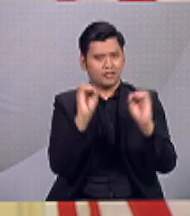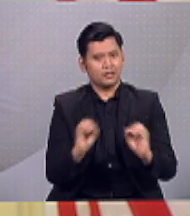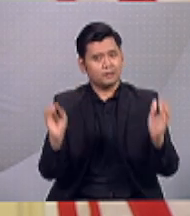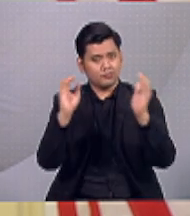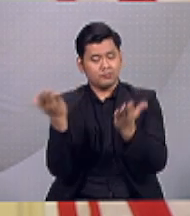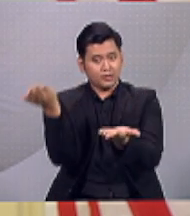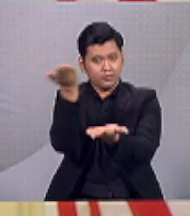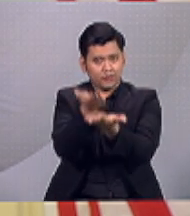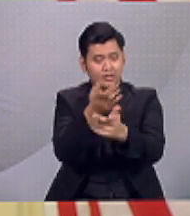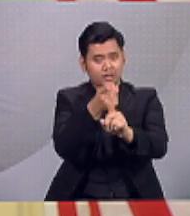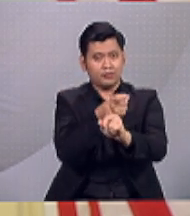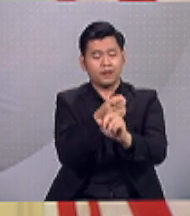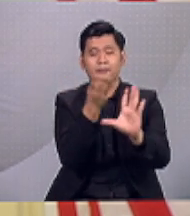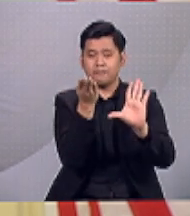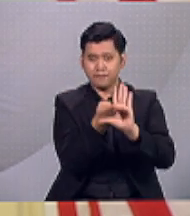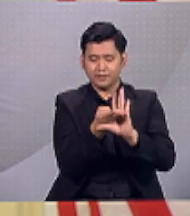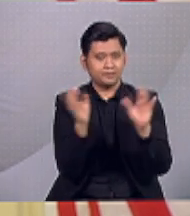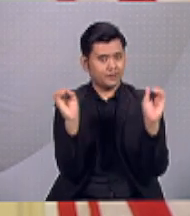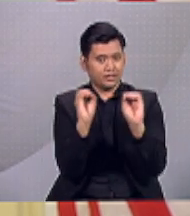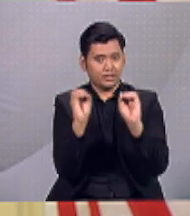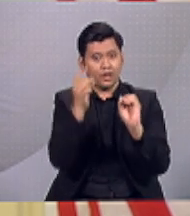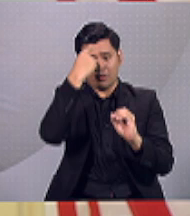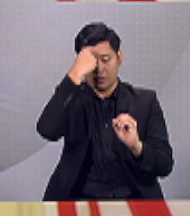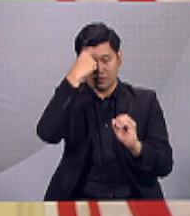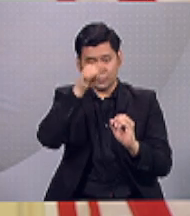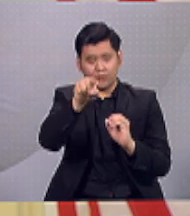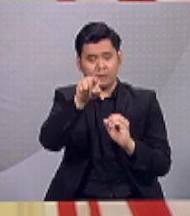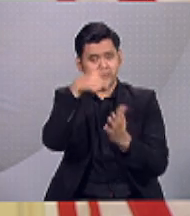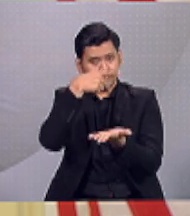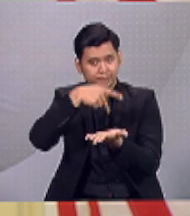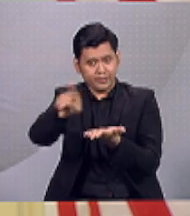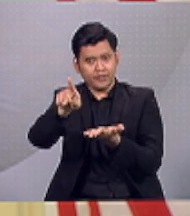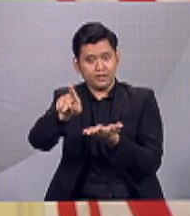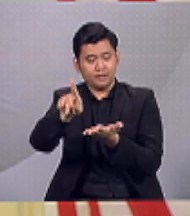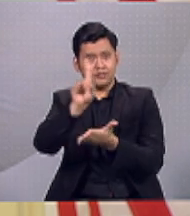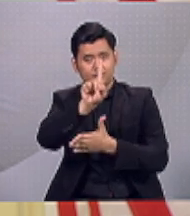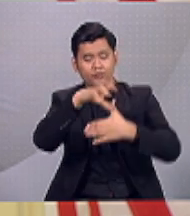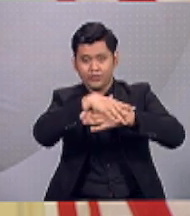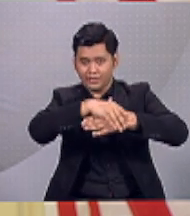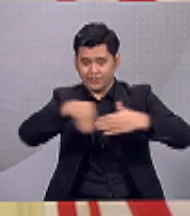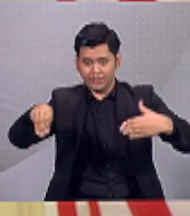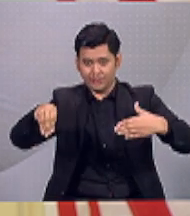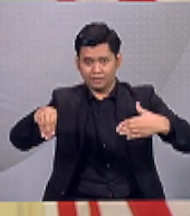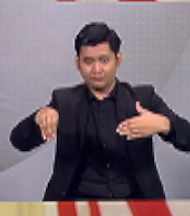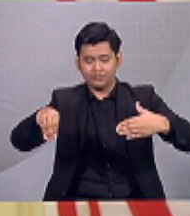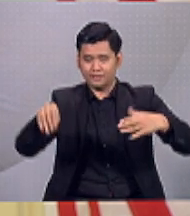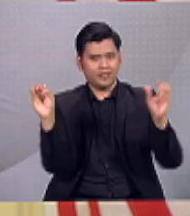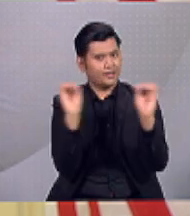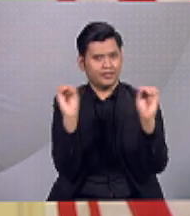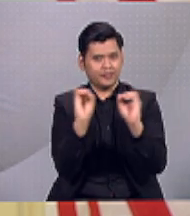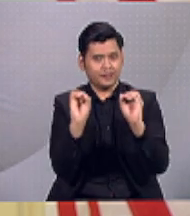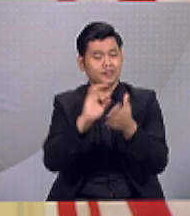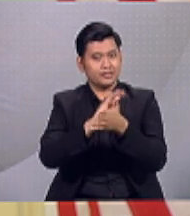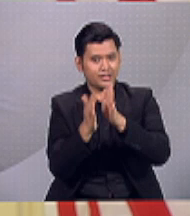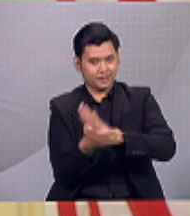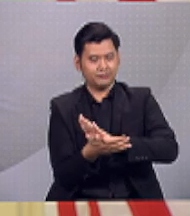apa-apa daripada pihak bank dan sebagainya untuk charge fee RM1 tersebut. Jadi oleh